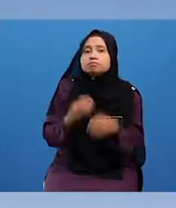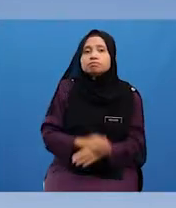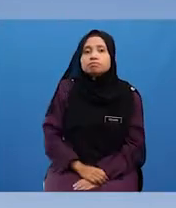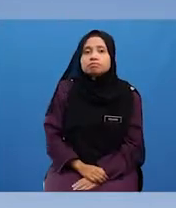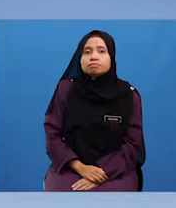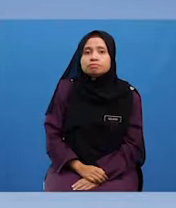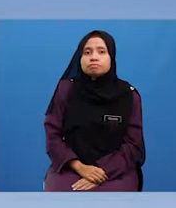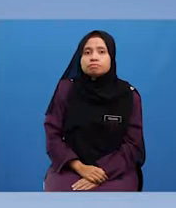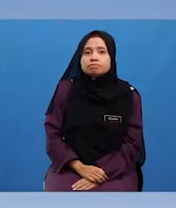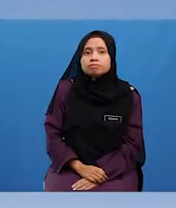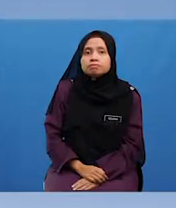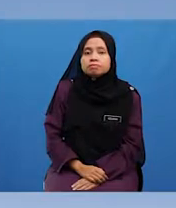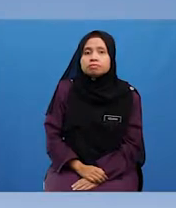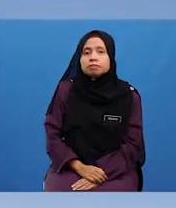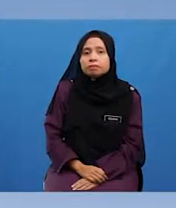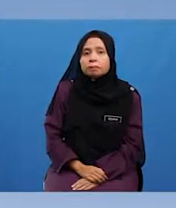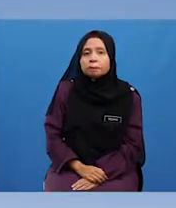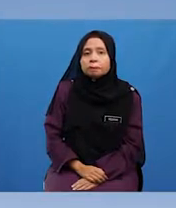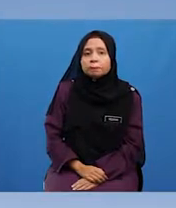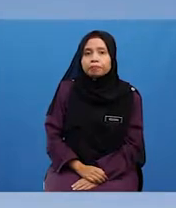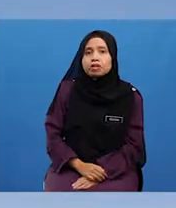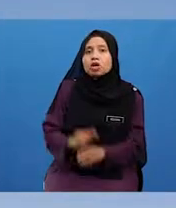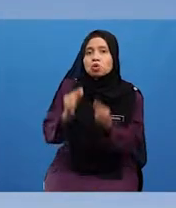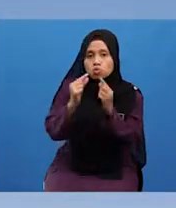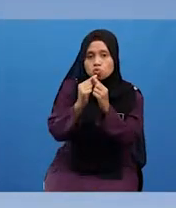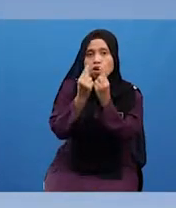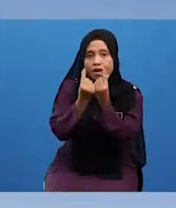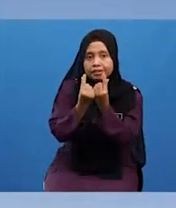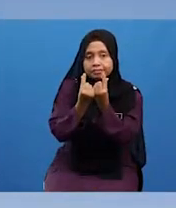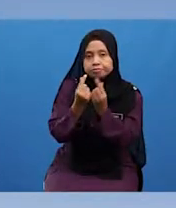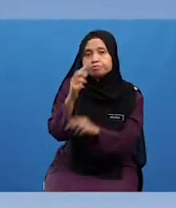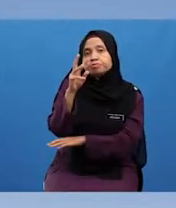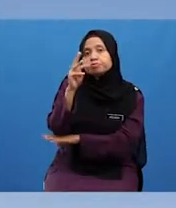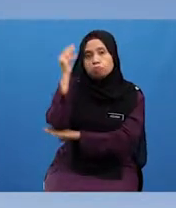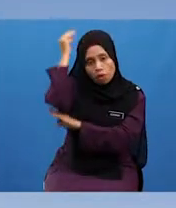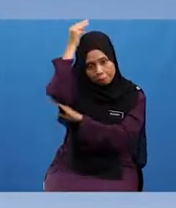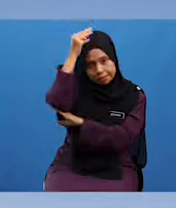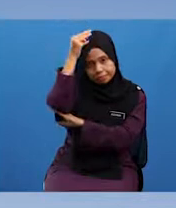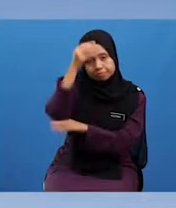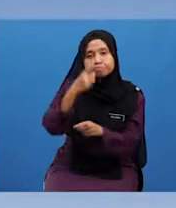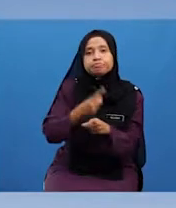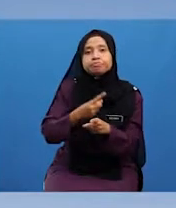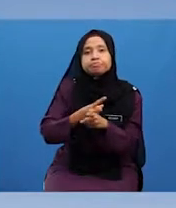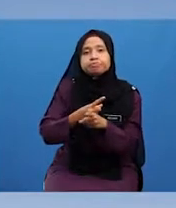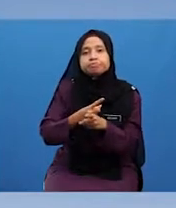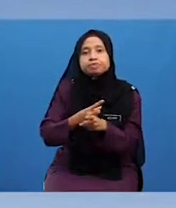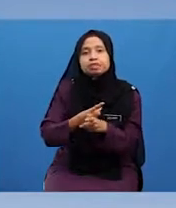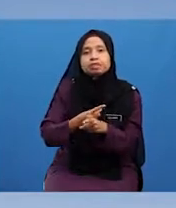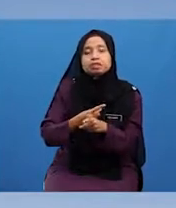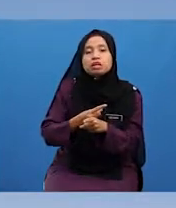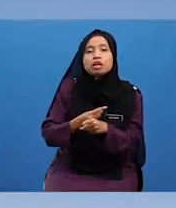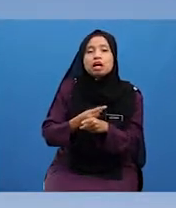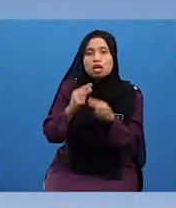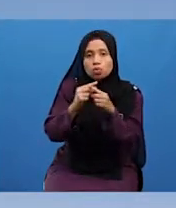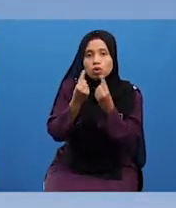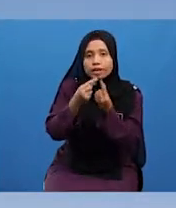Qori Malaysia. Quran Muhammad. Benar. Al-Quran